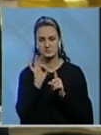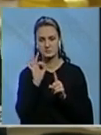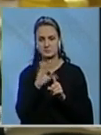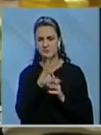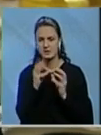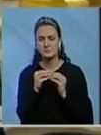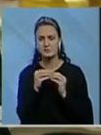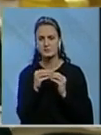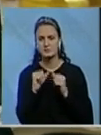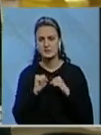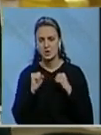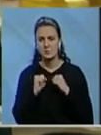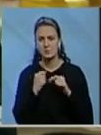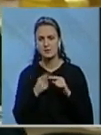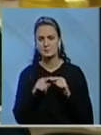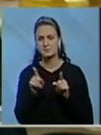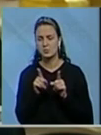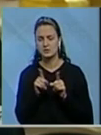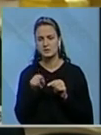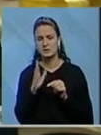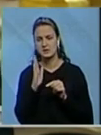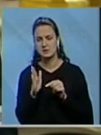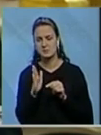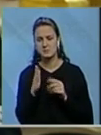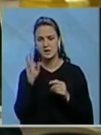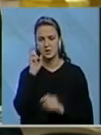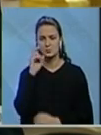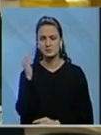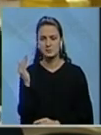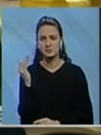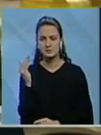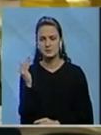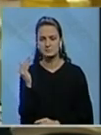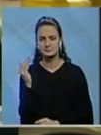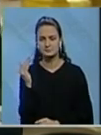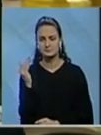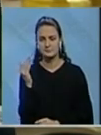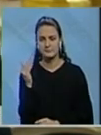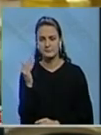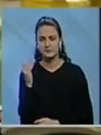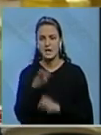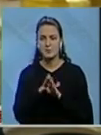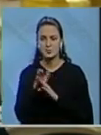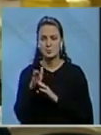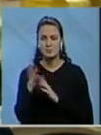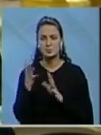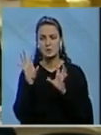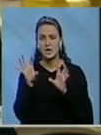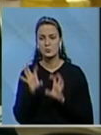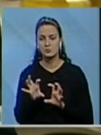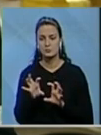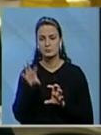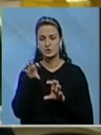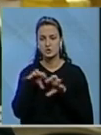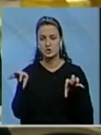მცდელობა, იმის მიუხედავად ეს იქნება ხელისუფლების აღმასრულებელი თუ საკანონმდებლო